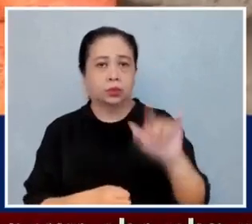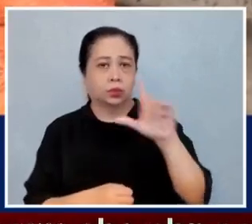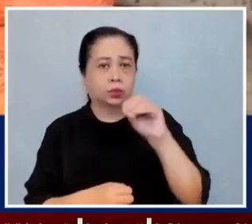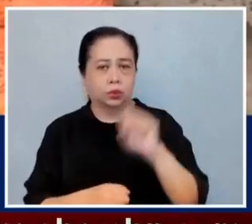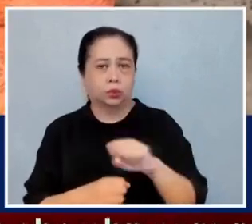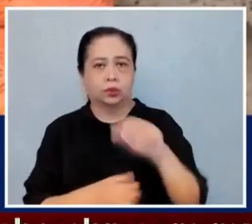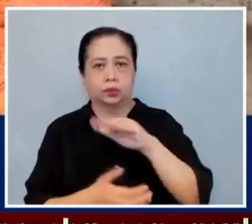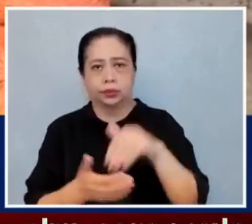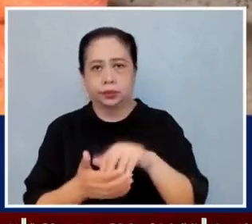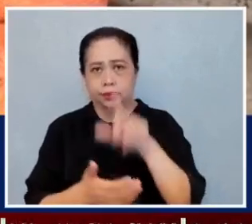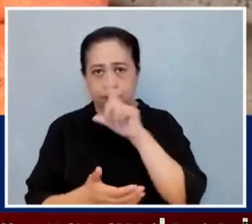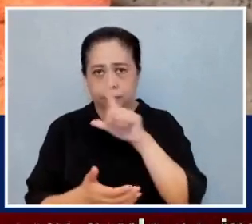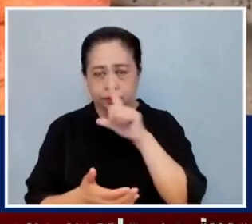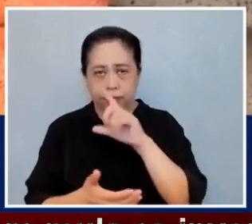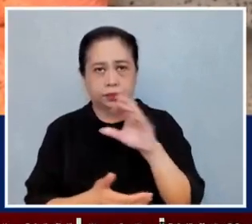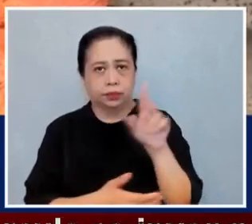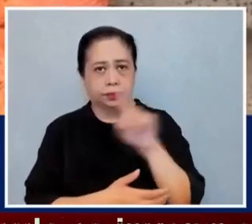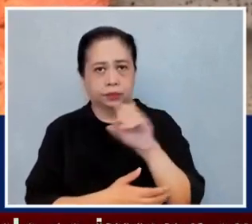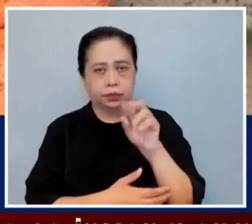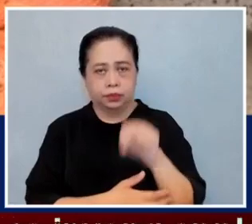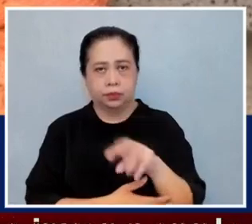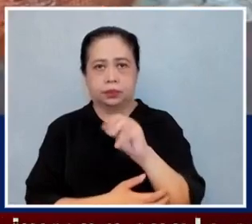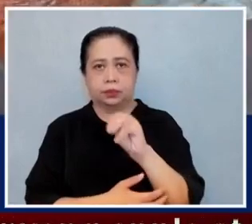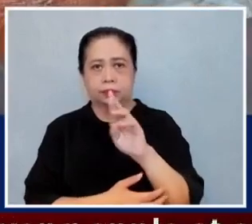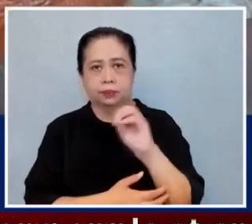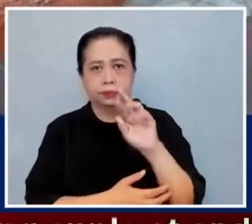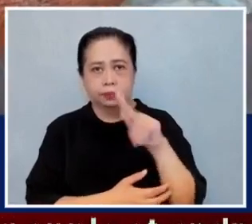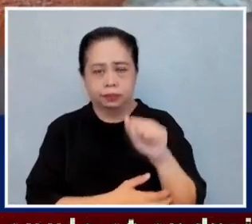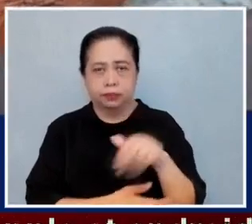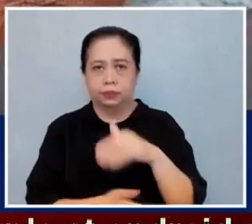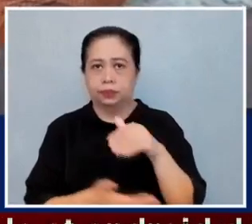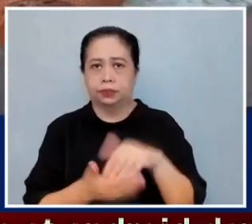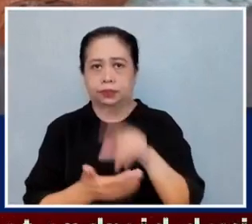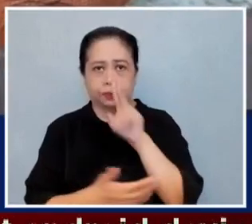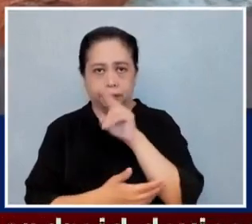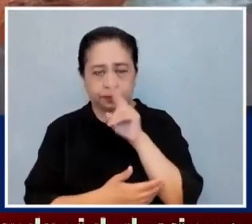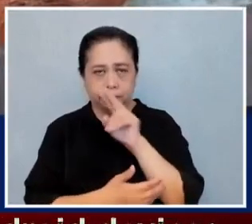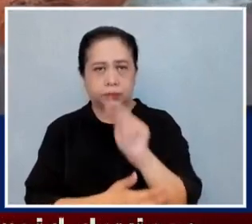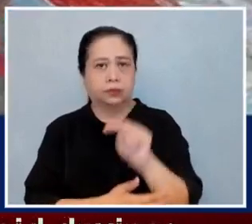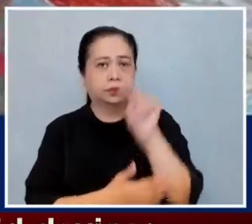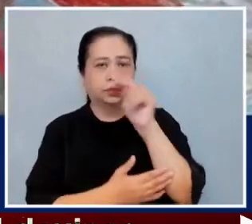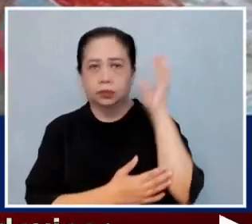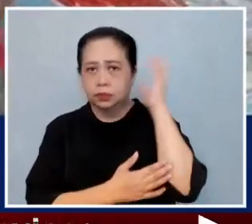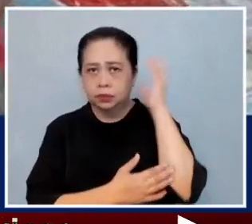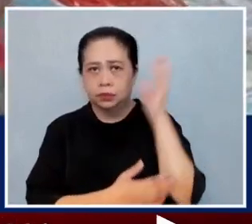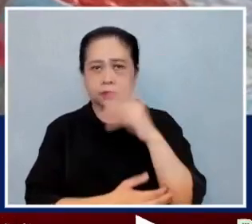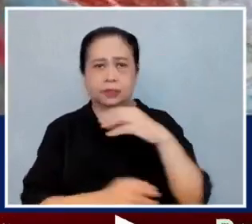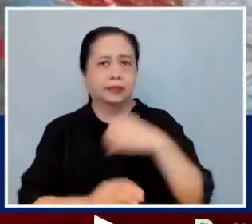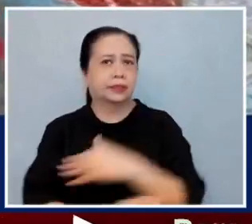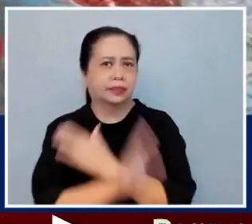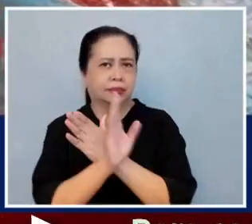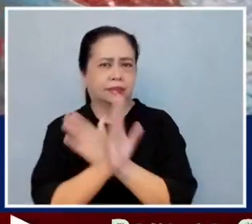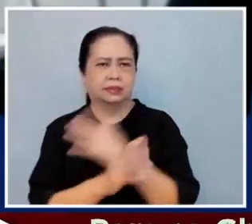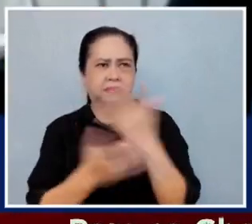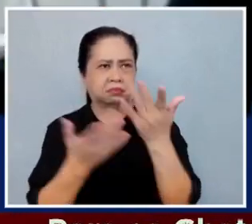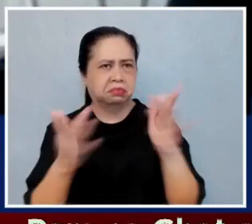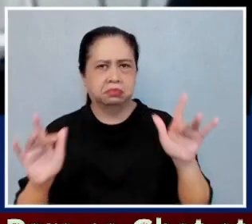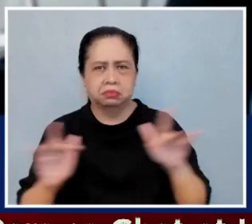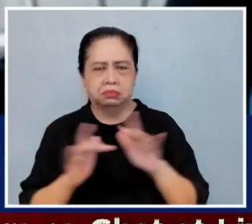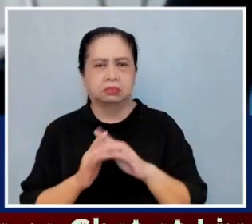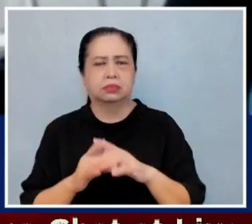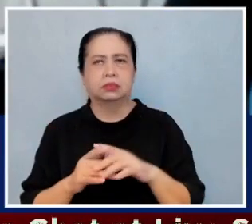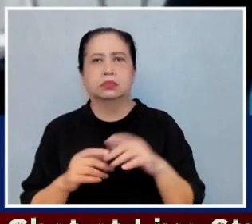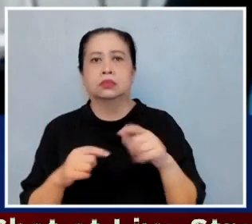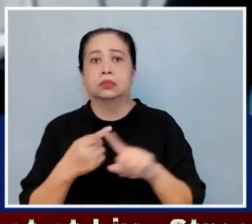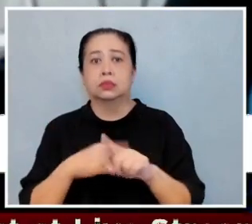Central Luzon, Calabar Zone, Mimaropa, Central Visayas, Northern Mindanao at Davao Region. From the time that it